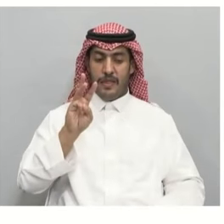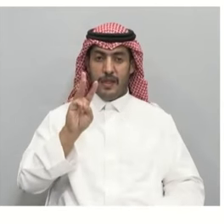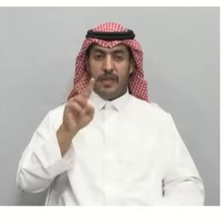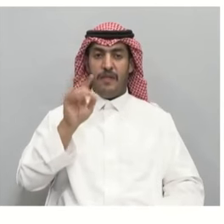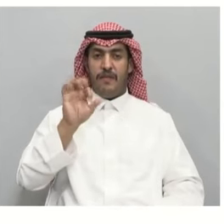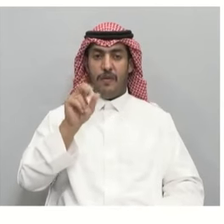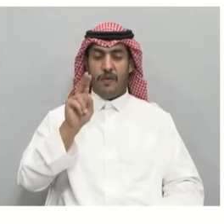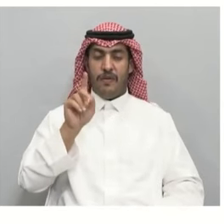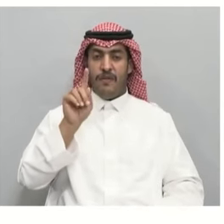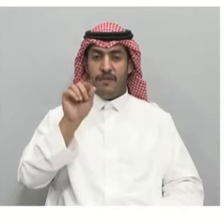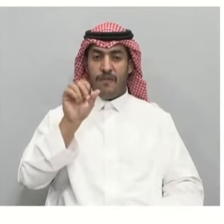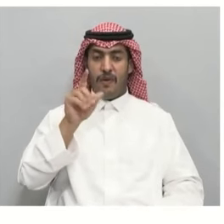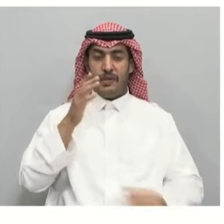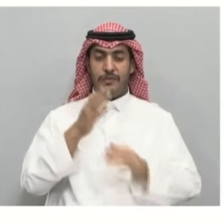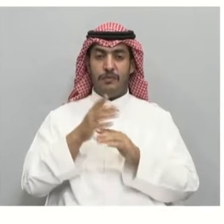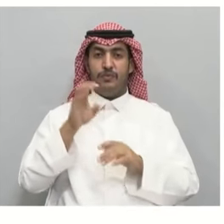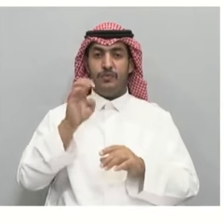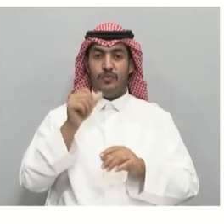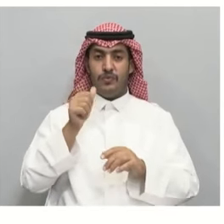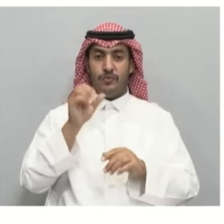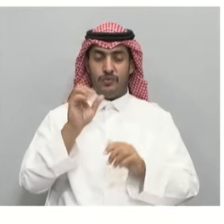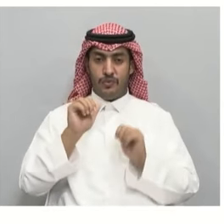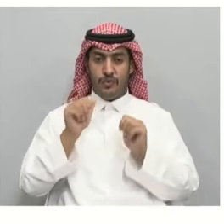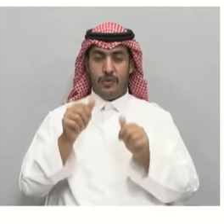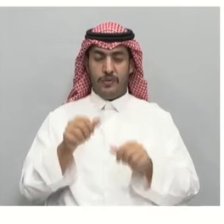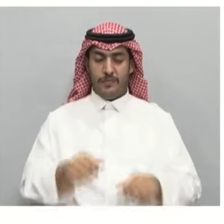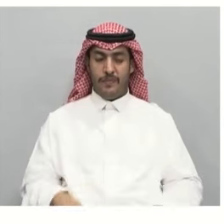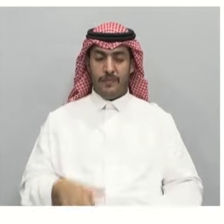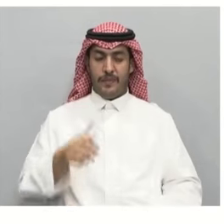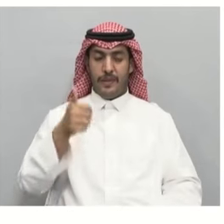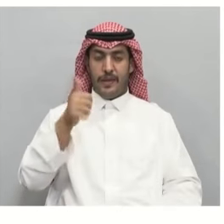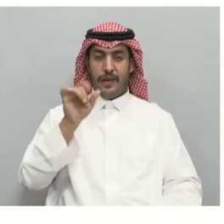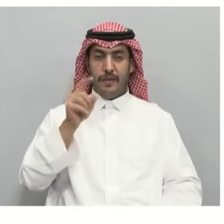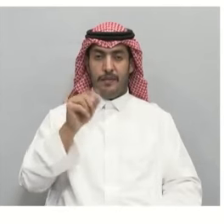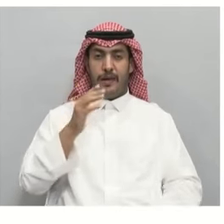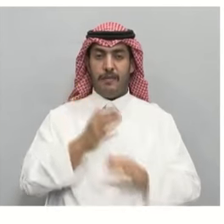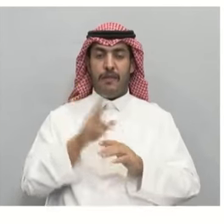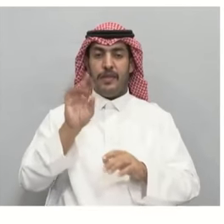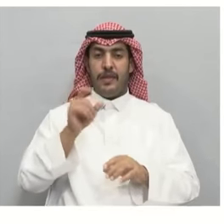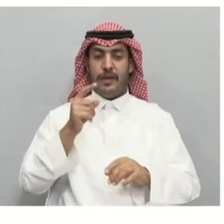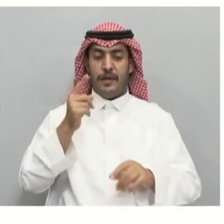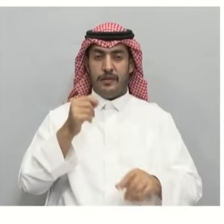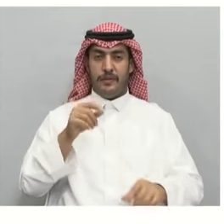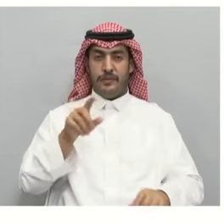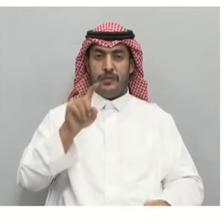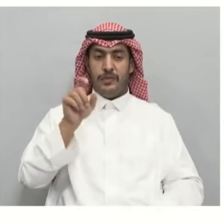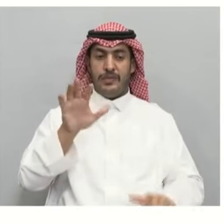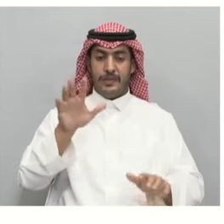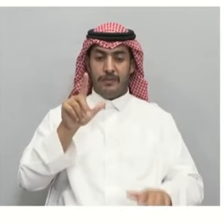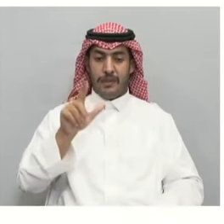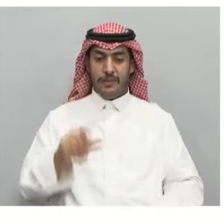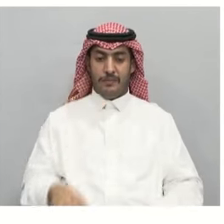فولت فولت ليش فولت لانه طالب الجهد ليش هنا امبير لانه طالب التيار في السؤال رقم